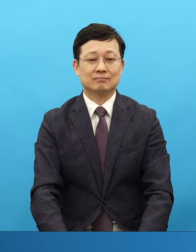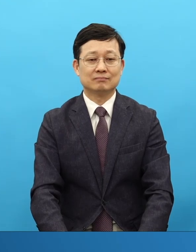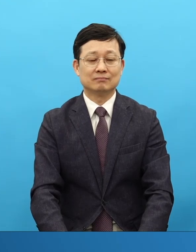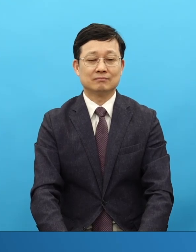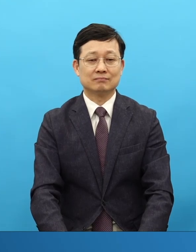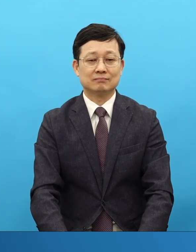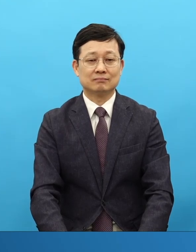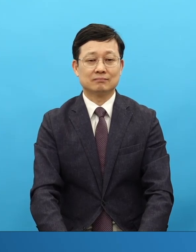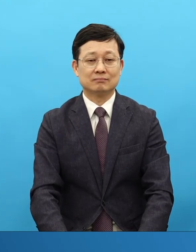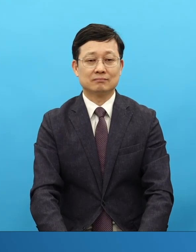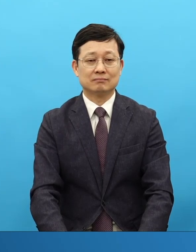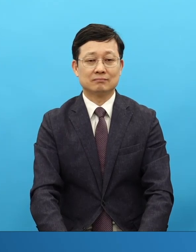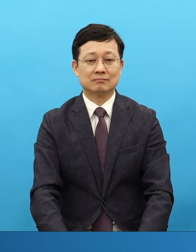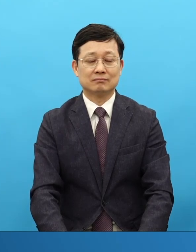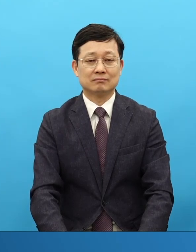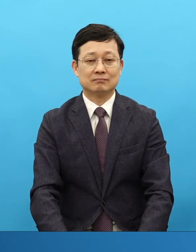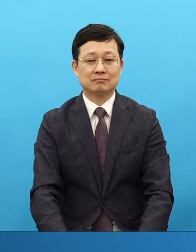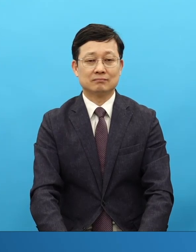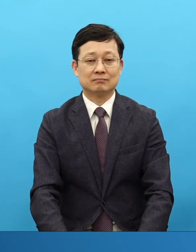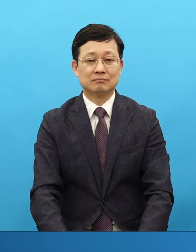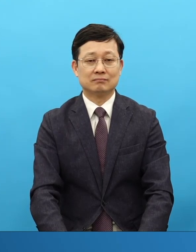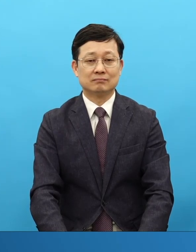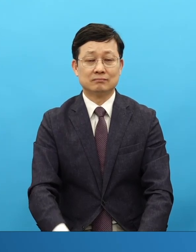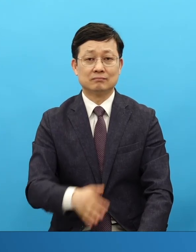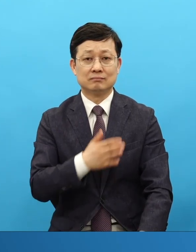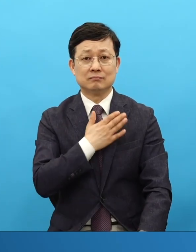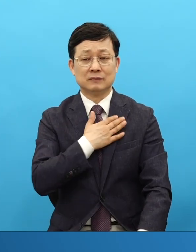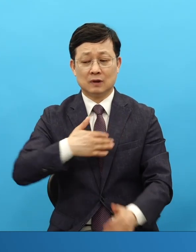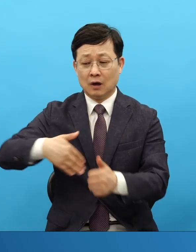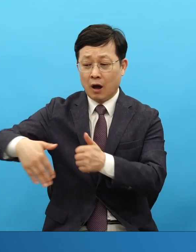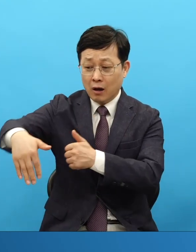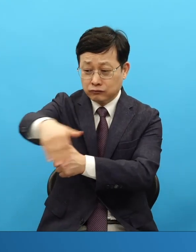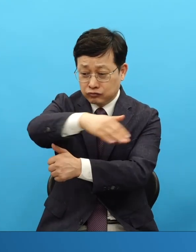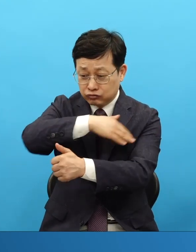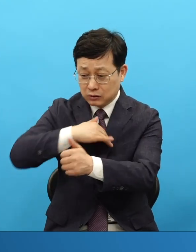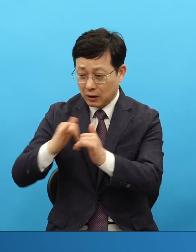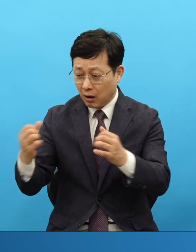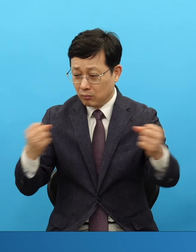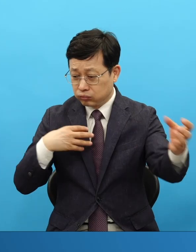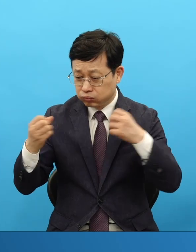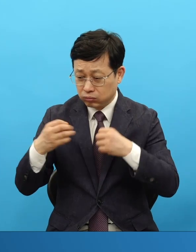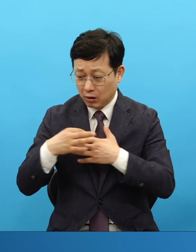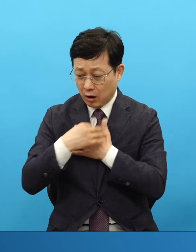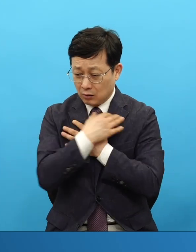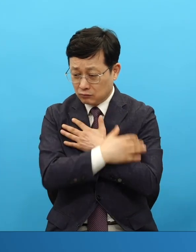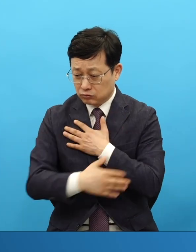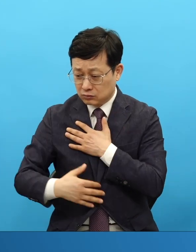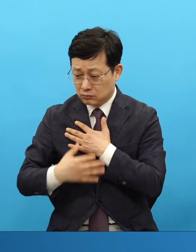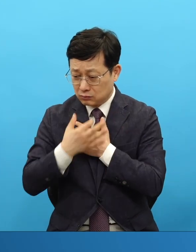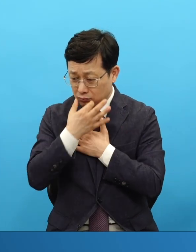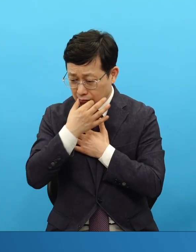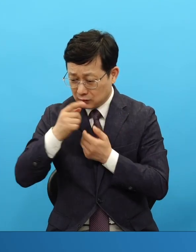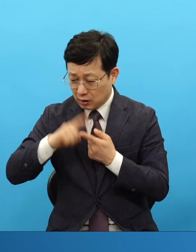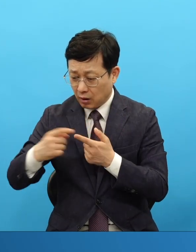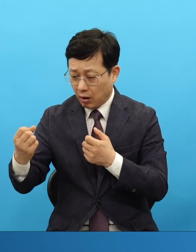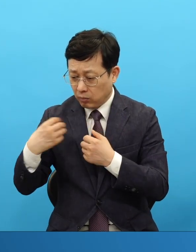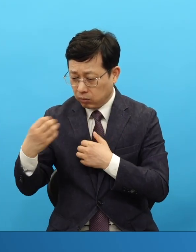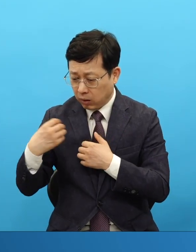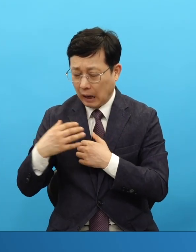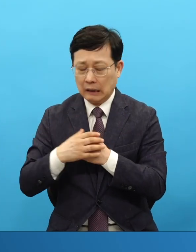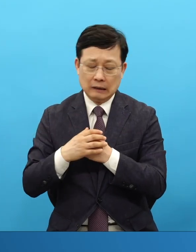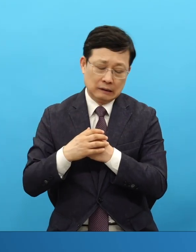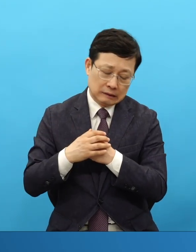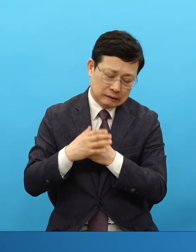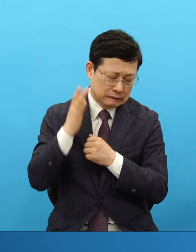그러면 내 주위에 있는 사람은 시간한 얘기, 육신 얘기밖에 안 해요. And the people in my midst, they only speak of 근데 the 어떻게 physical 살아남습니까? things. Then how could I survive? 진짜입니다.